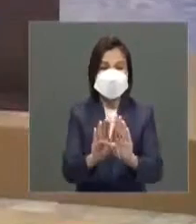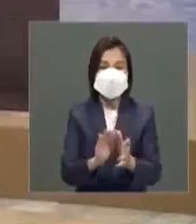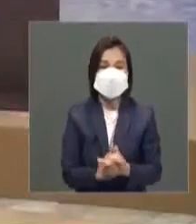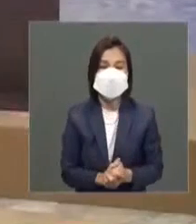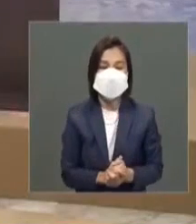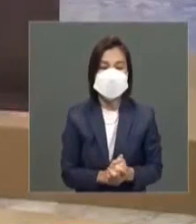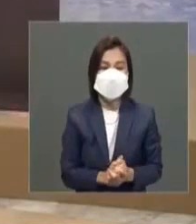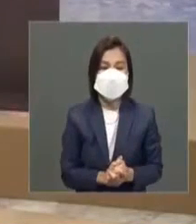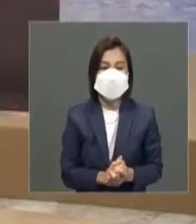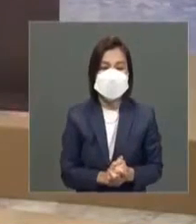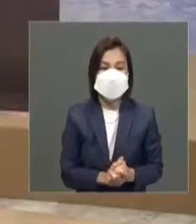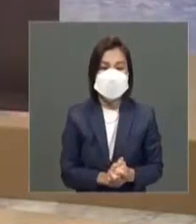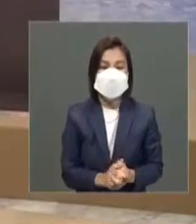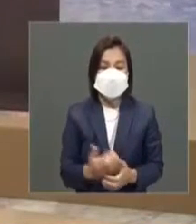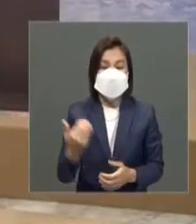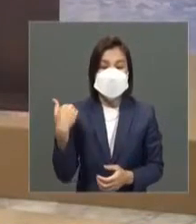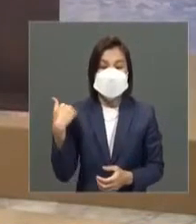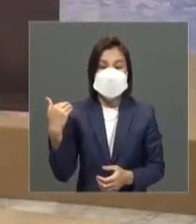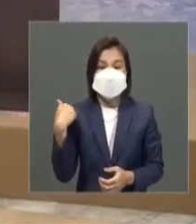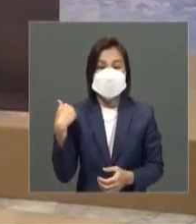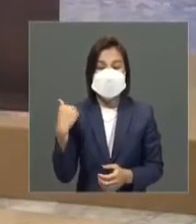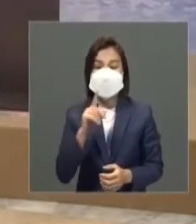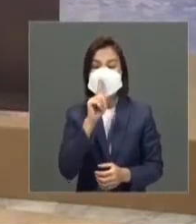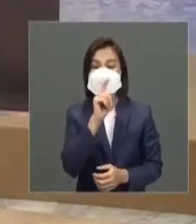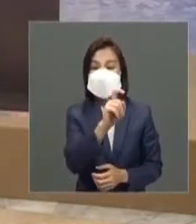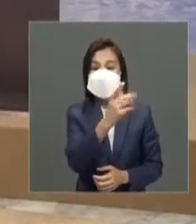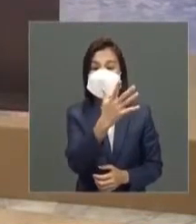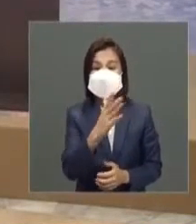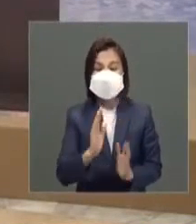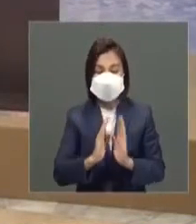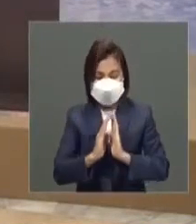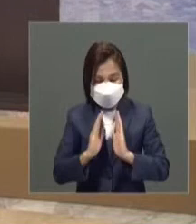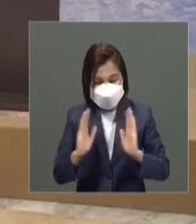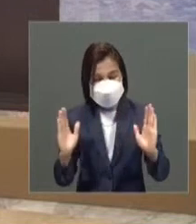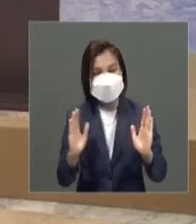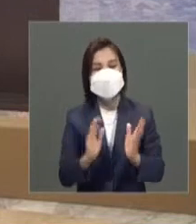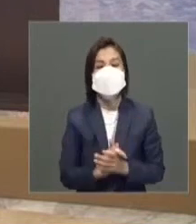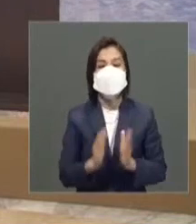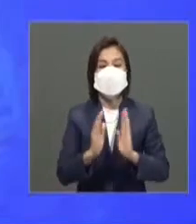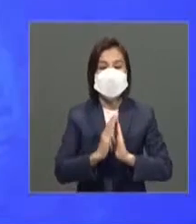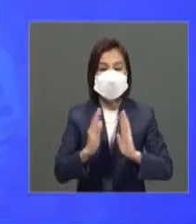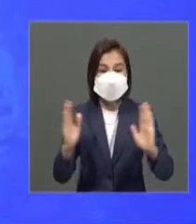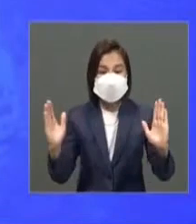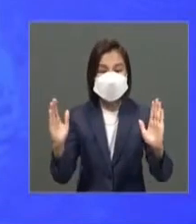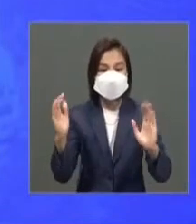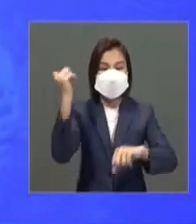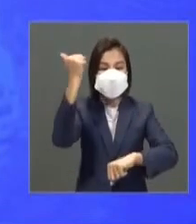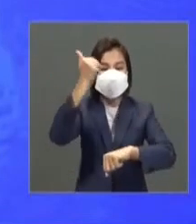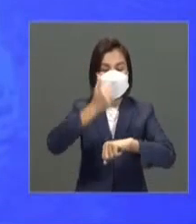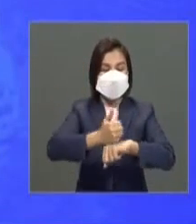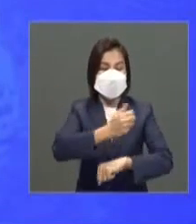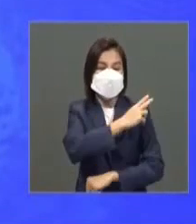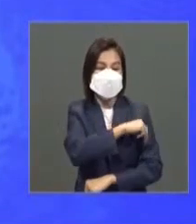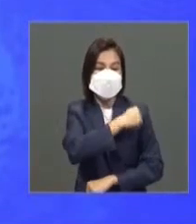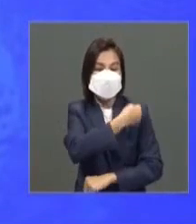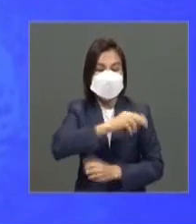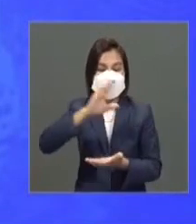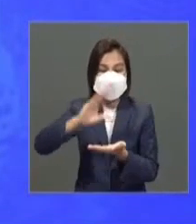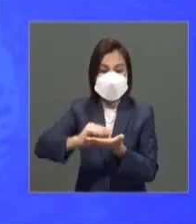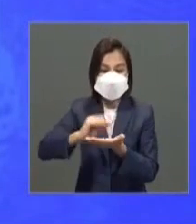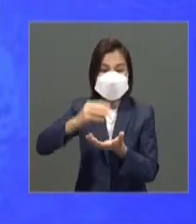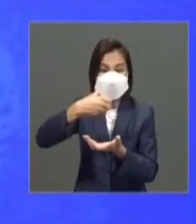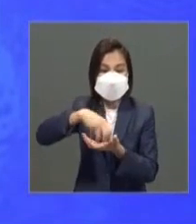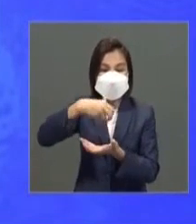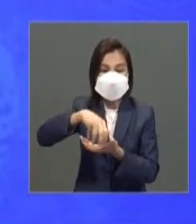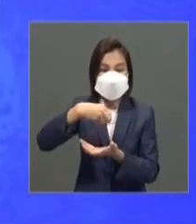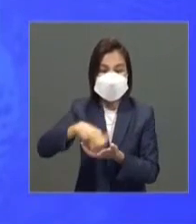วันนี้มีประเด็นคำถามค่ะคุณหมอกราบขอบพระคุณมากนะคะกราบขอบพระคุณค่ะนายแพทย์เฉวตสันนามวาดนะคะก็มาให้ข้อมูลอัปเดตเรื่อง